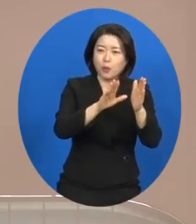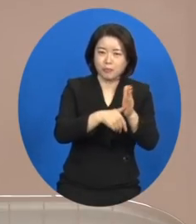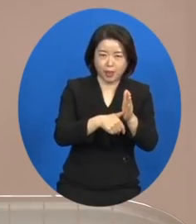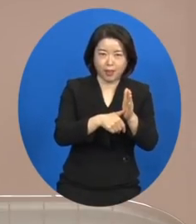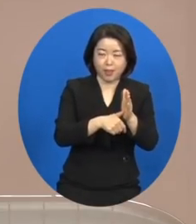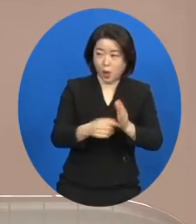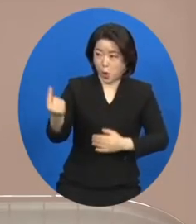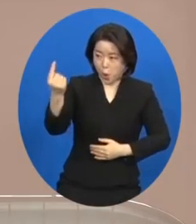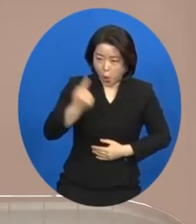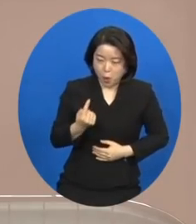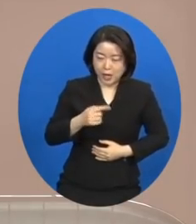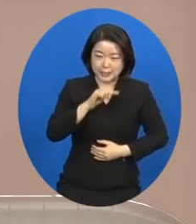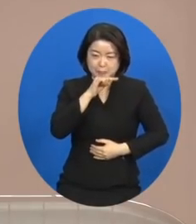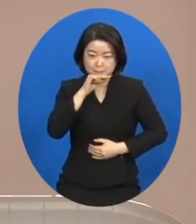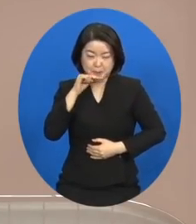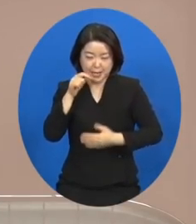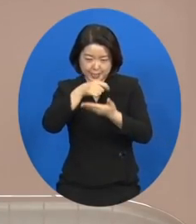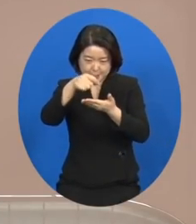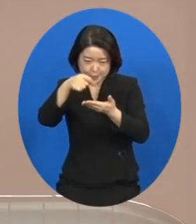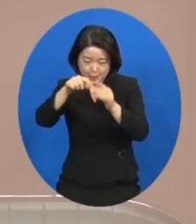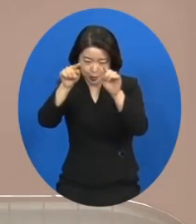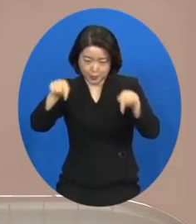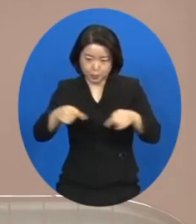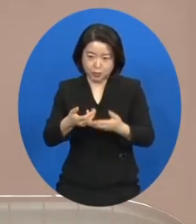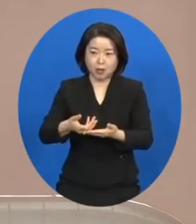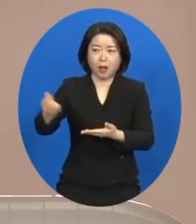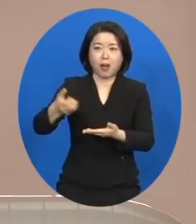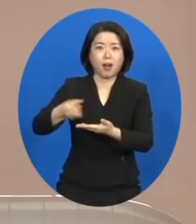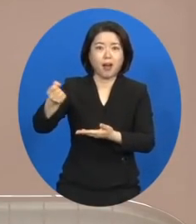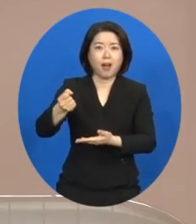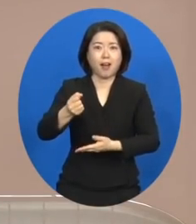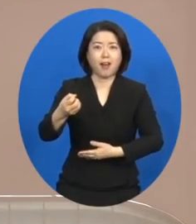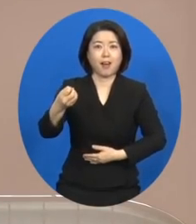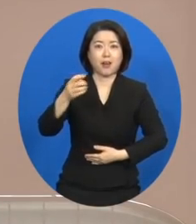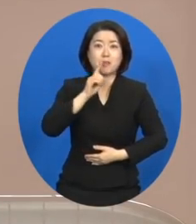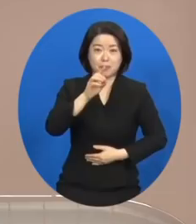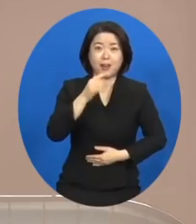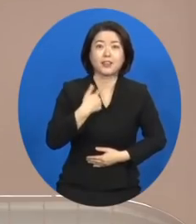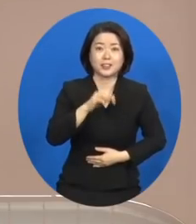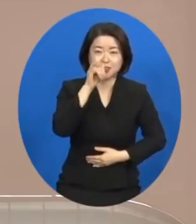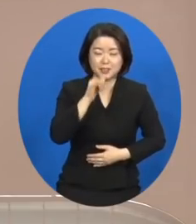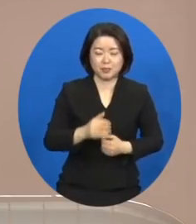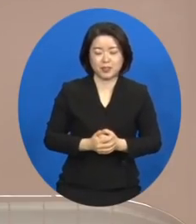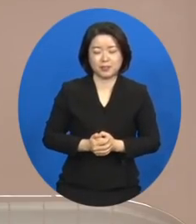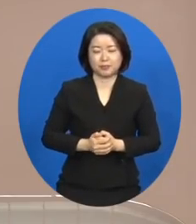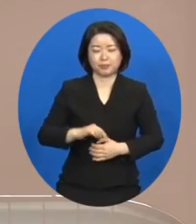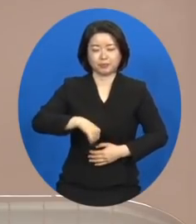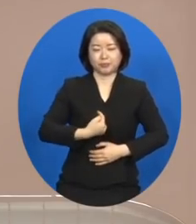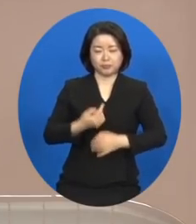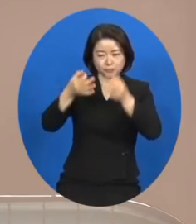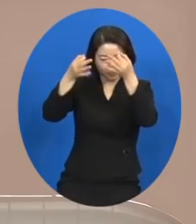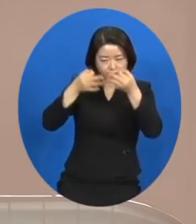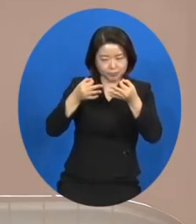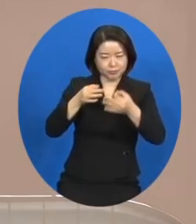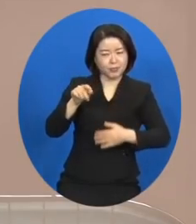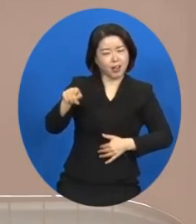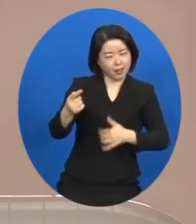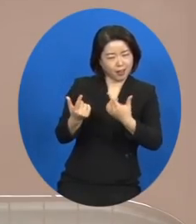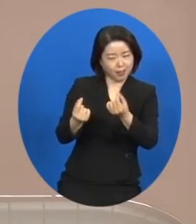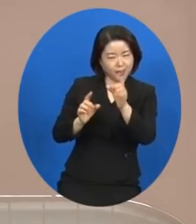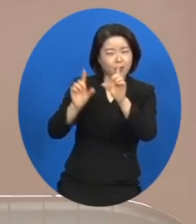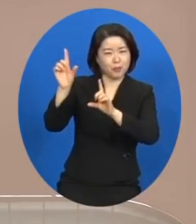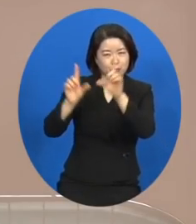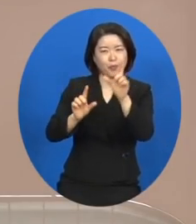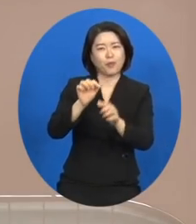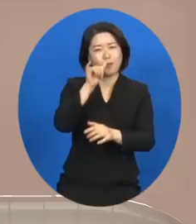겁니다. 그 이야기가 굉장히 충격적이었어요. 근데 사실 우리를 돌아보면 사실 우리에게도 그런 모습이